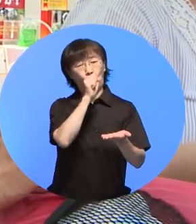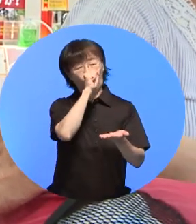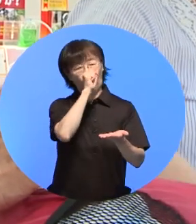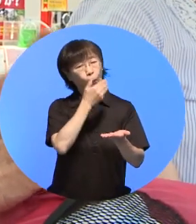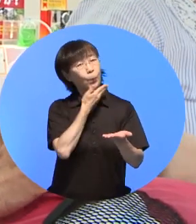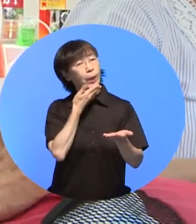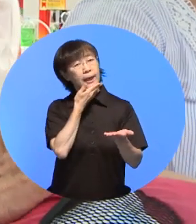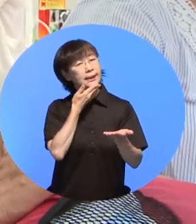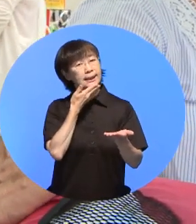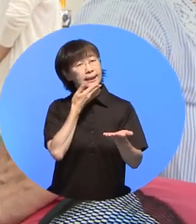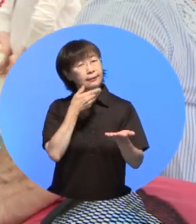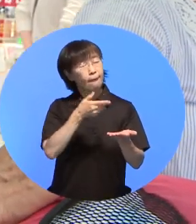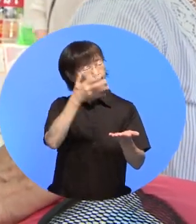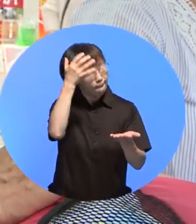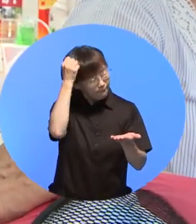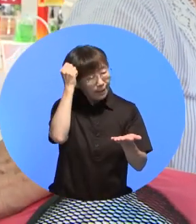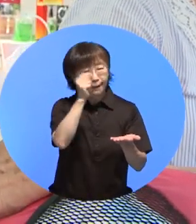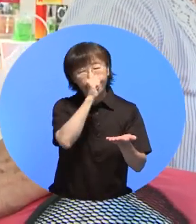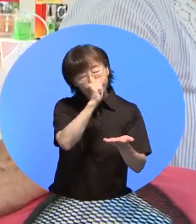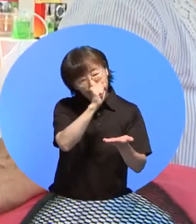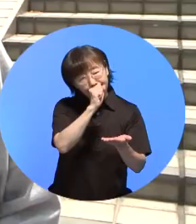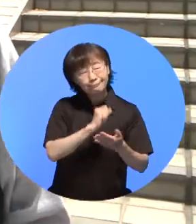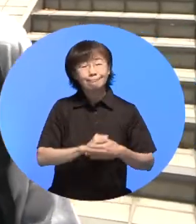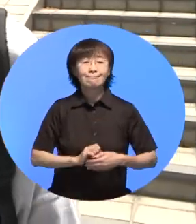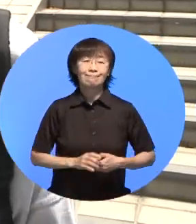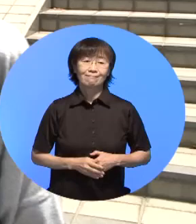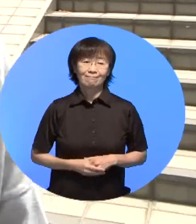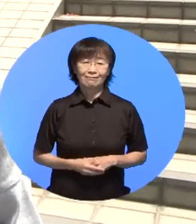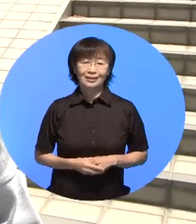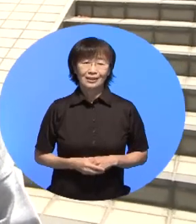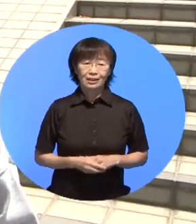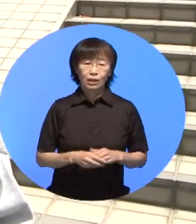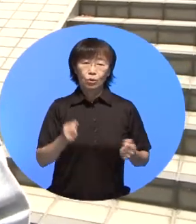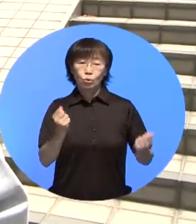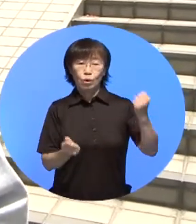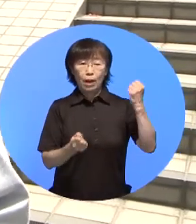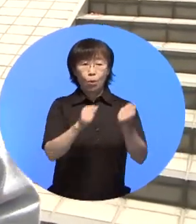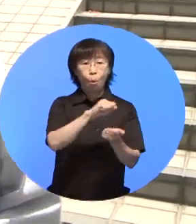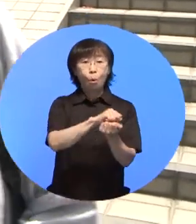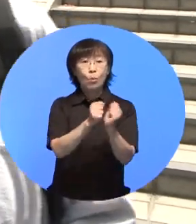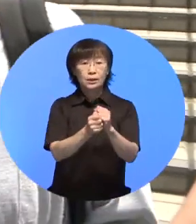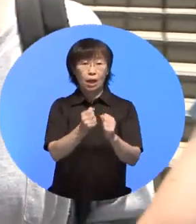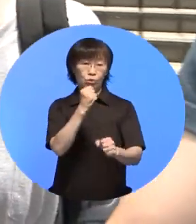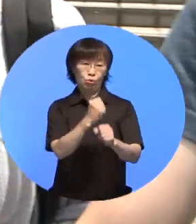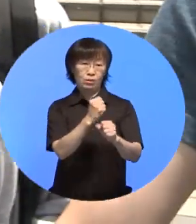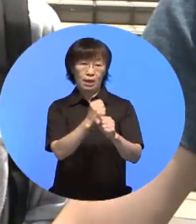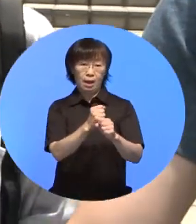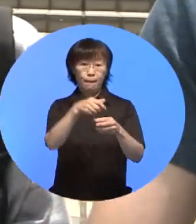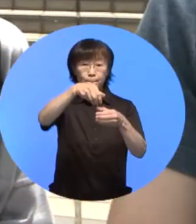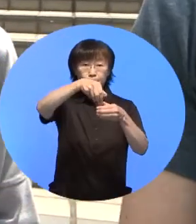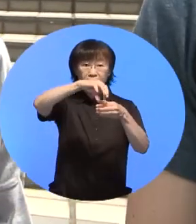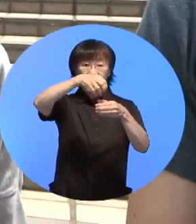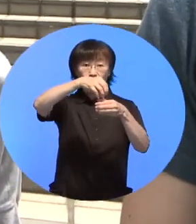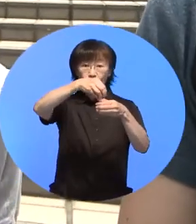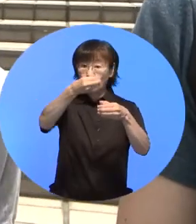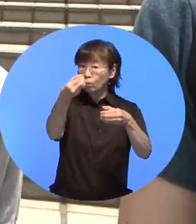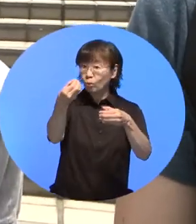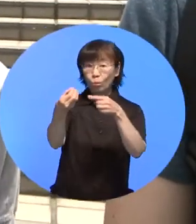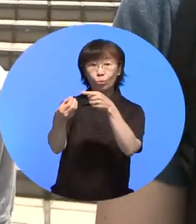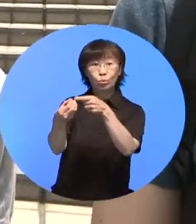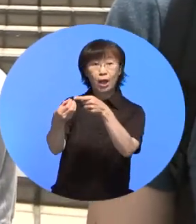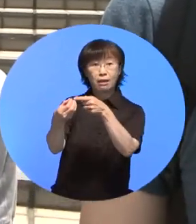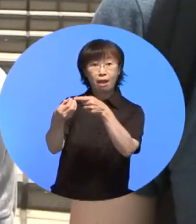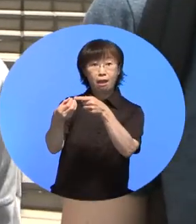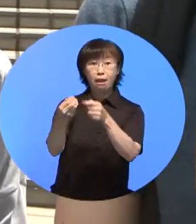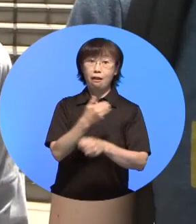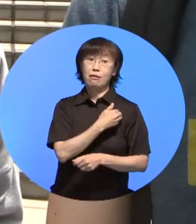いいなちょっと覚えたらいいなと思いました車のおもちゃを作ったんですけどもペットボトルの蓋とかで